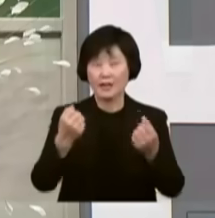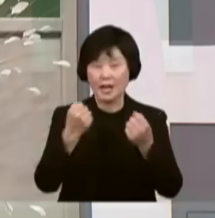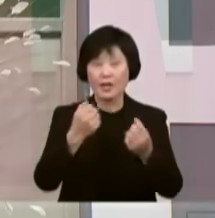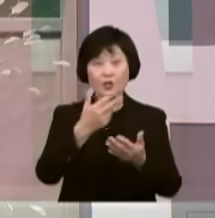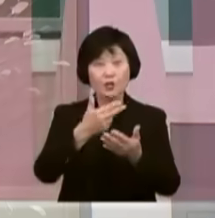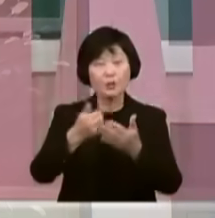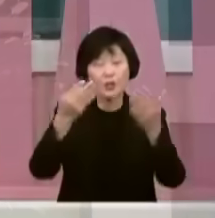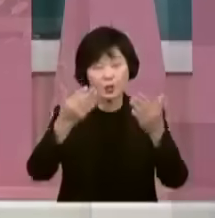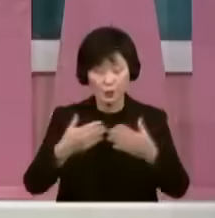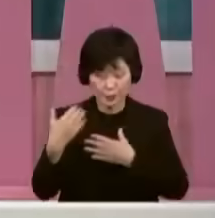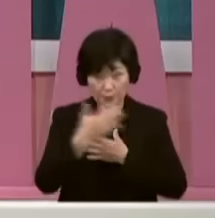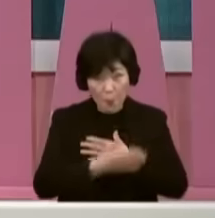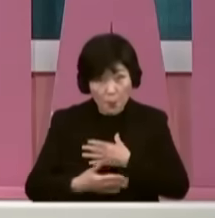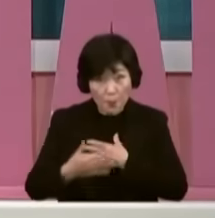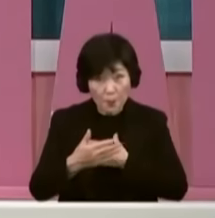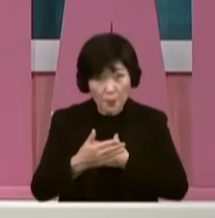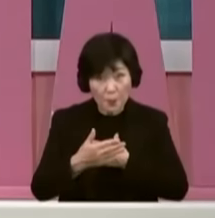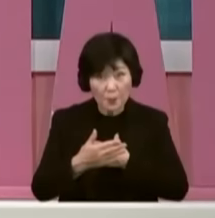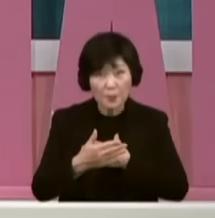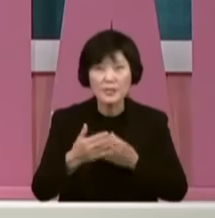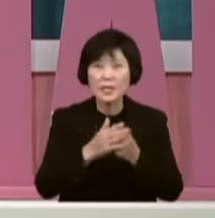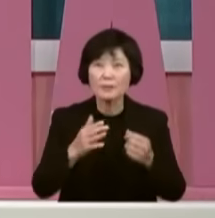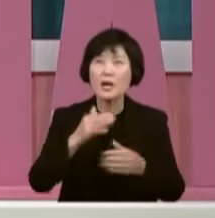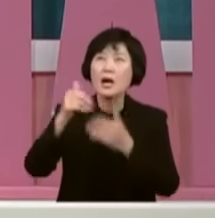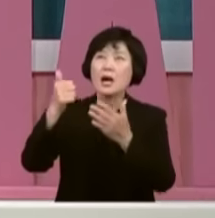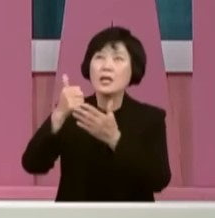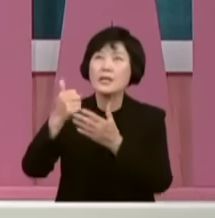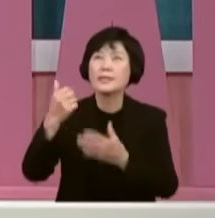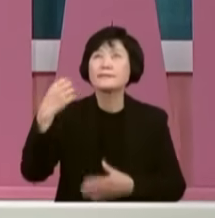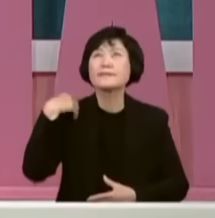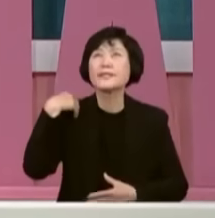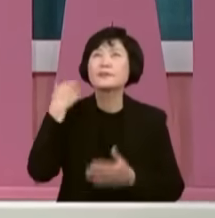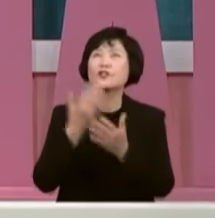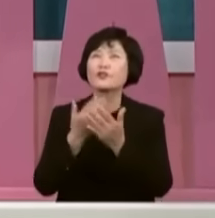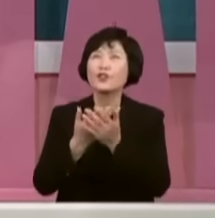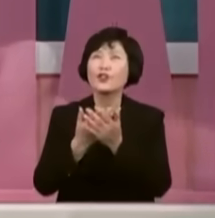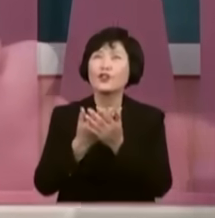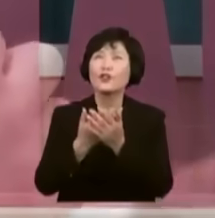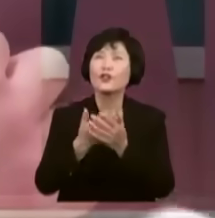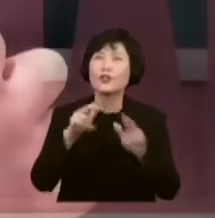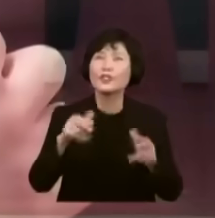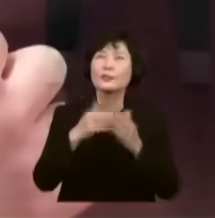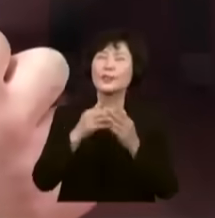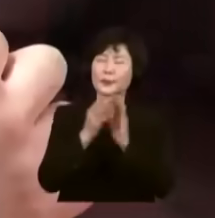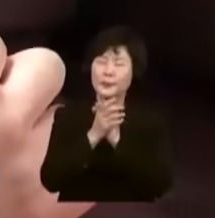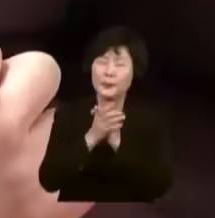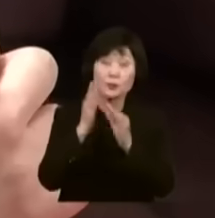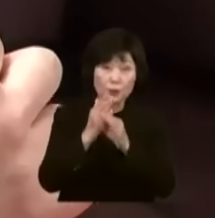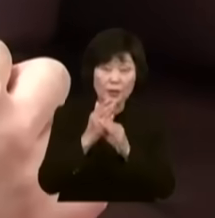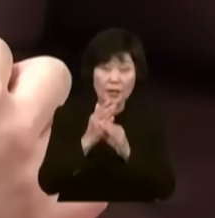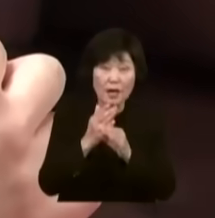주님께서 주신 몸매니까 책임져달라고 지켜달라고 30년째 기도 중이야. 그러니까